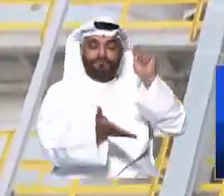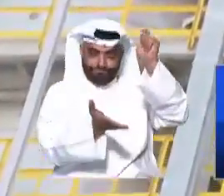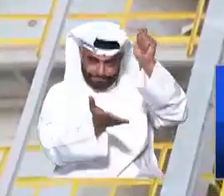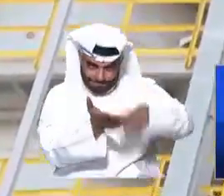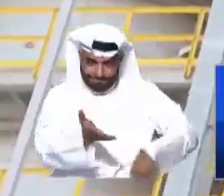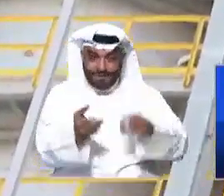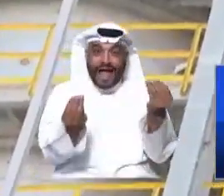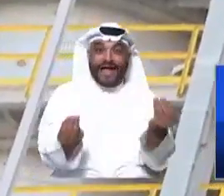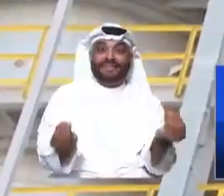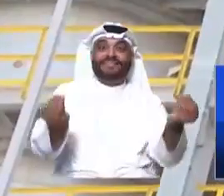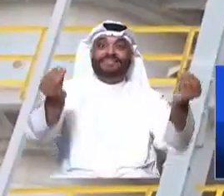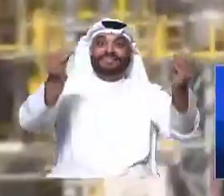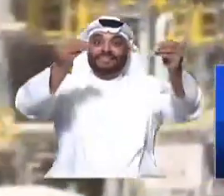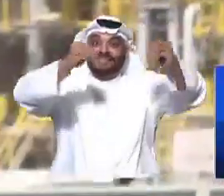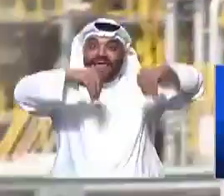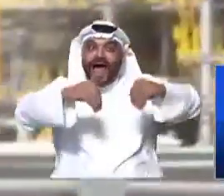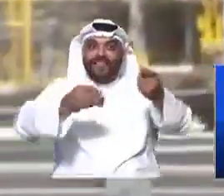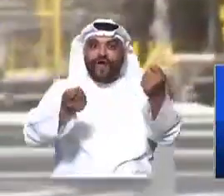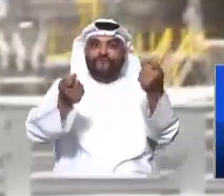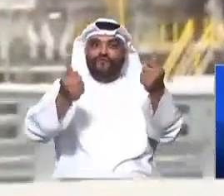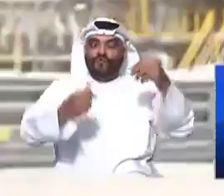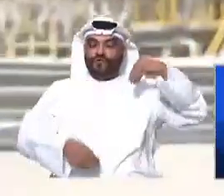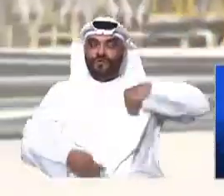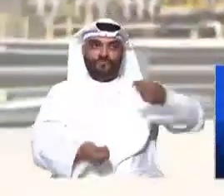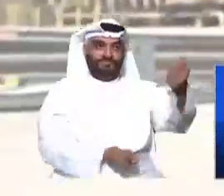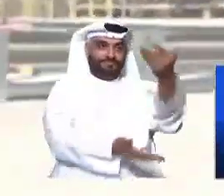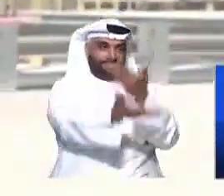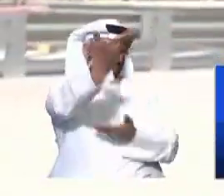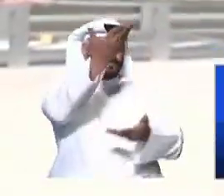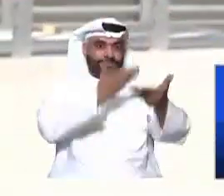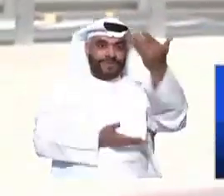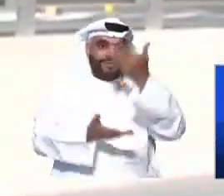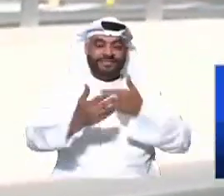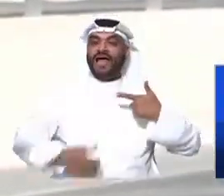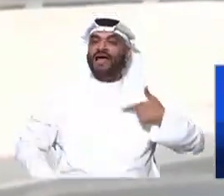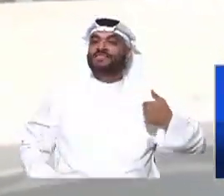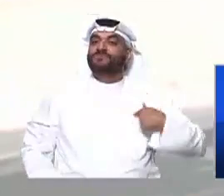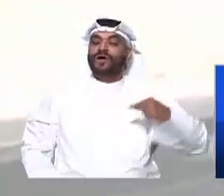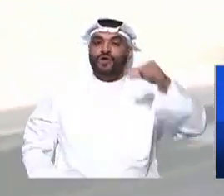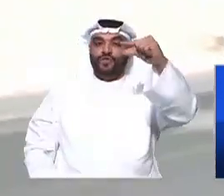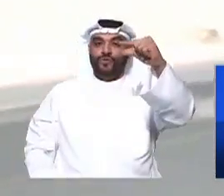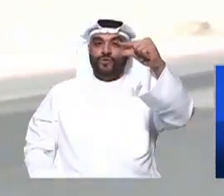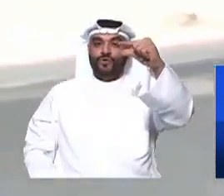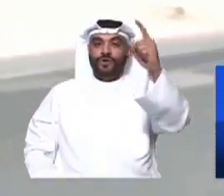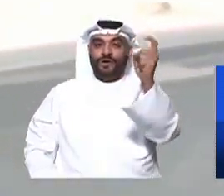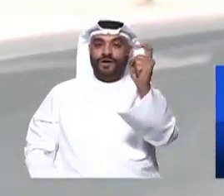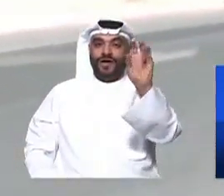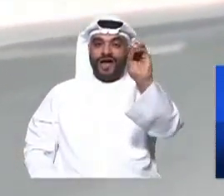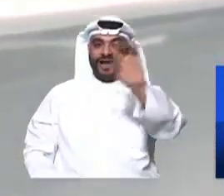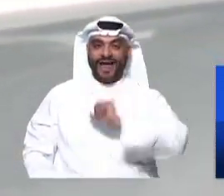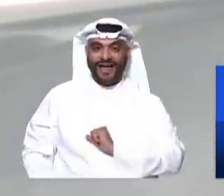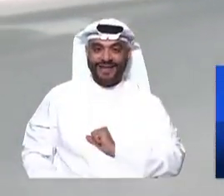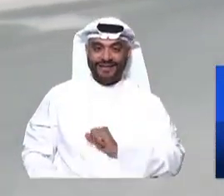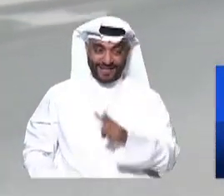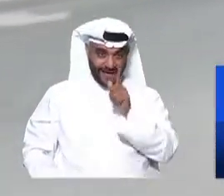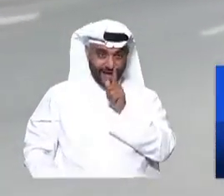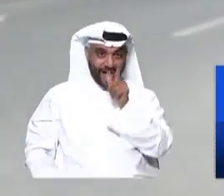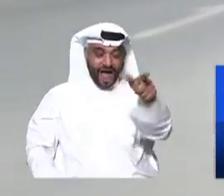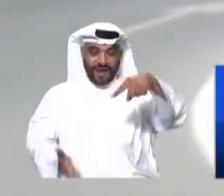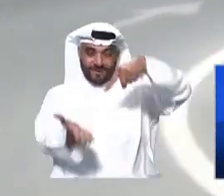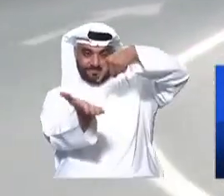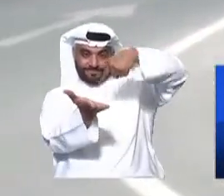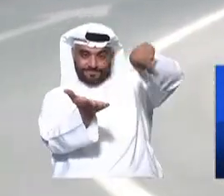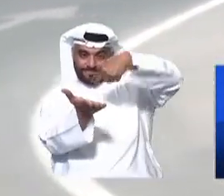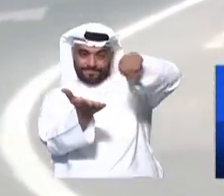التعاون القائم بين البلدين الشقيقين في مختلف القطاعات الحيوية. وقال بن سبت قال إن التوقيع على